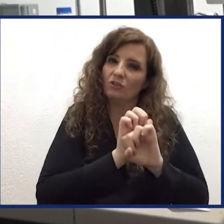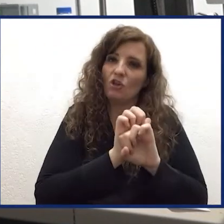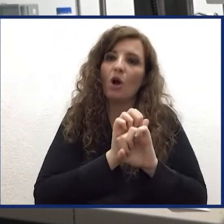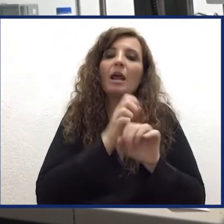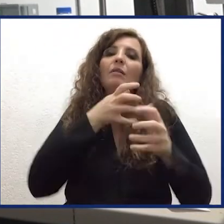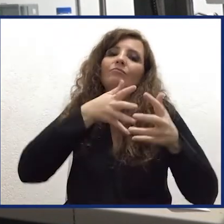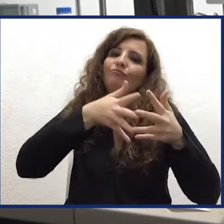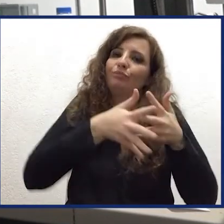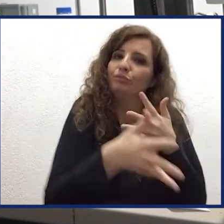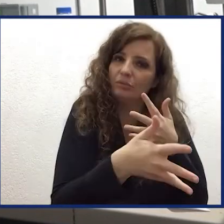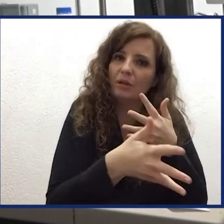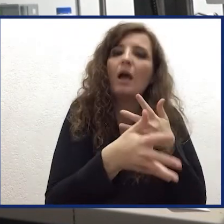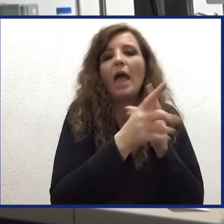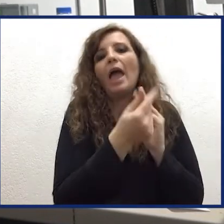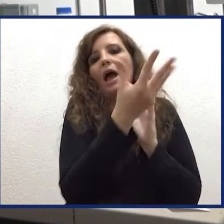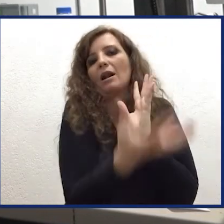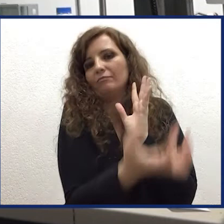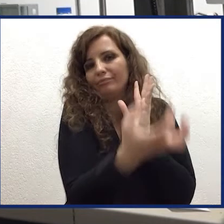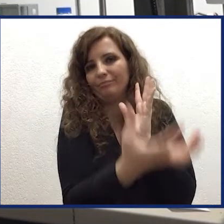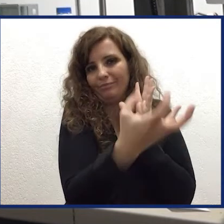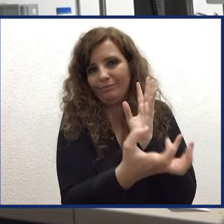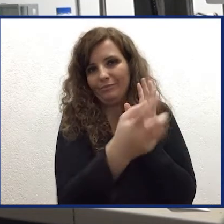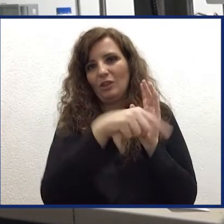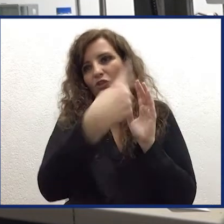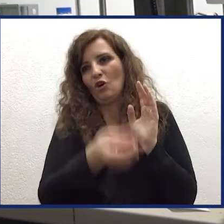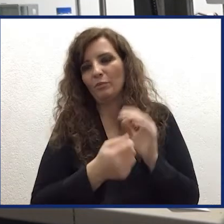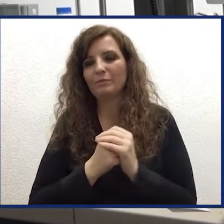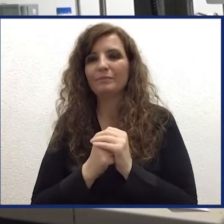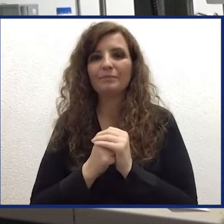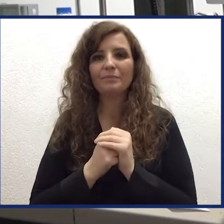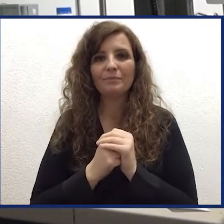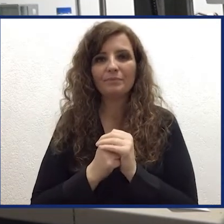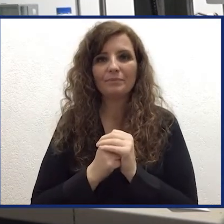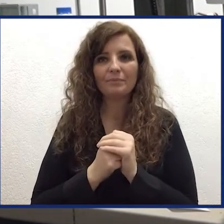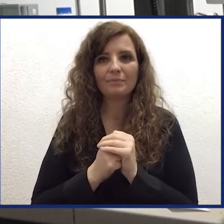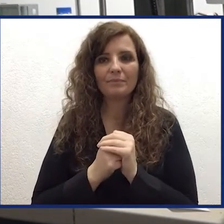pressione permea attraverso la membrana e viene raccolta da questa parte qua.